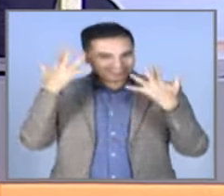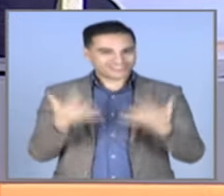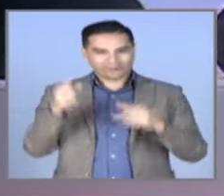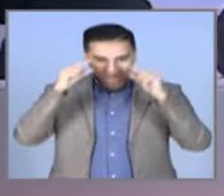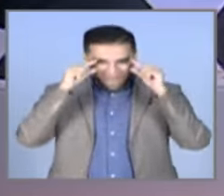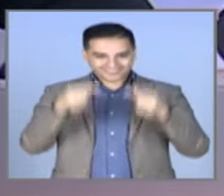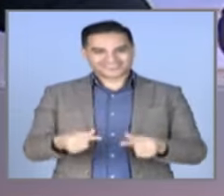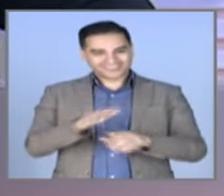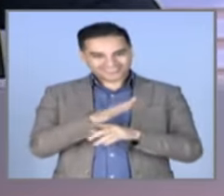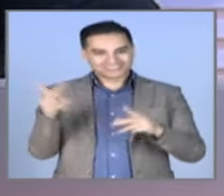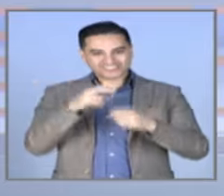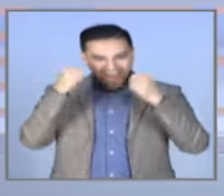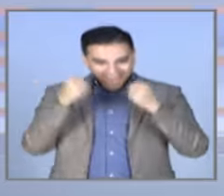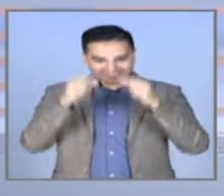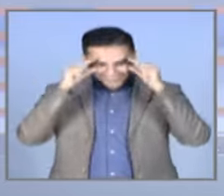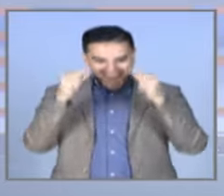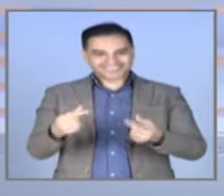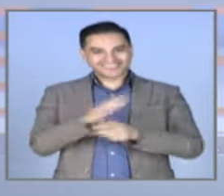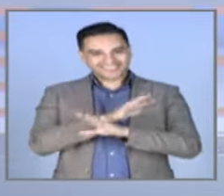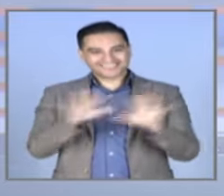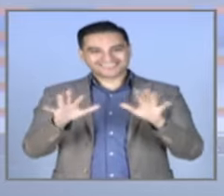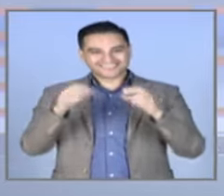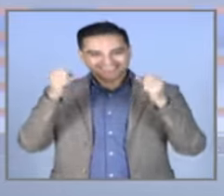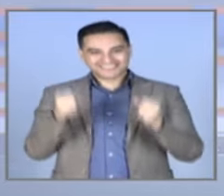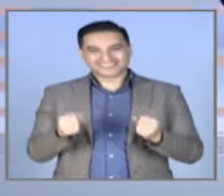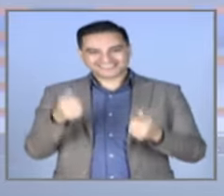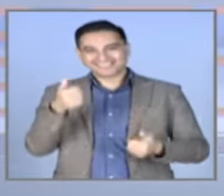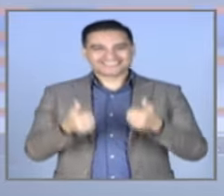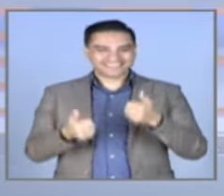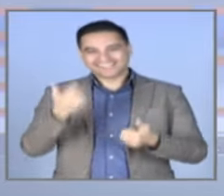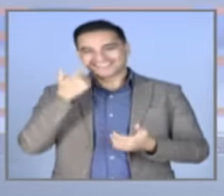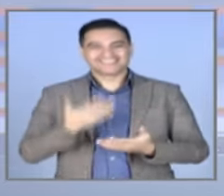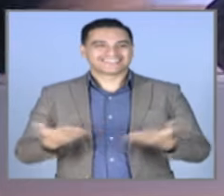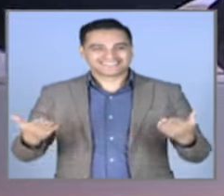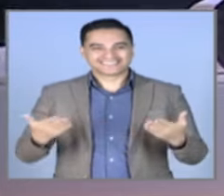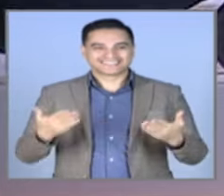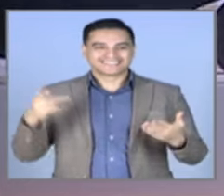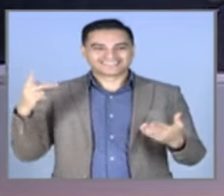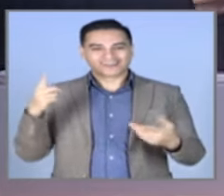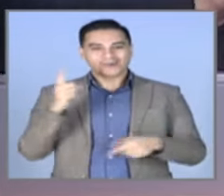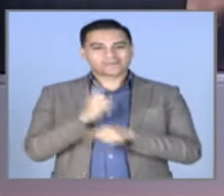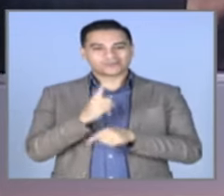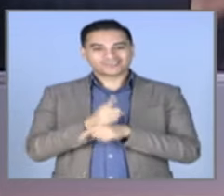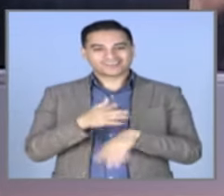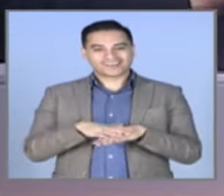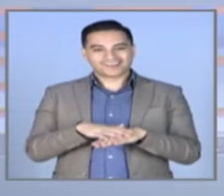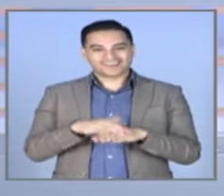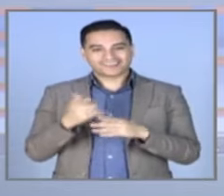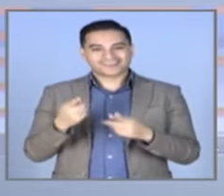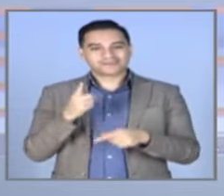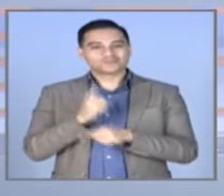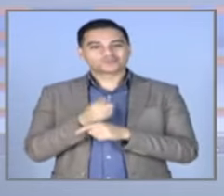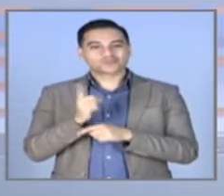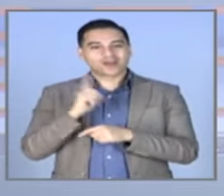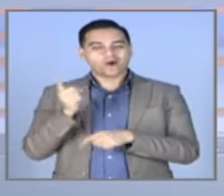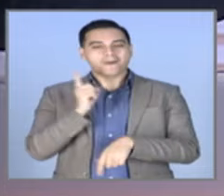له النضاره. هيقلع لي النضاره، قلع له النضاره. ربنا يستر. هو مدرس رياضه؟ ايوه. لا مش مدرس،